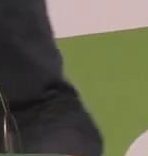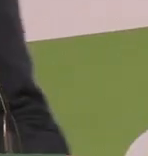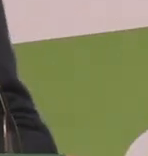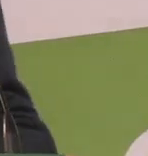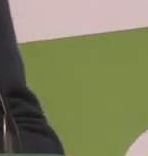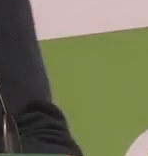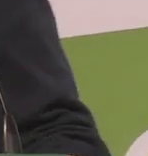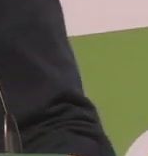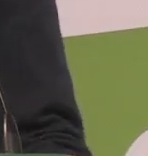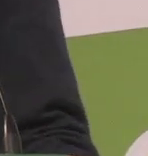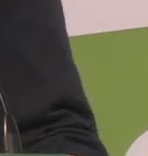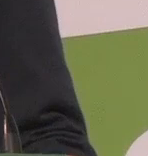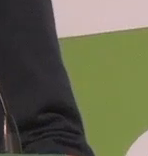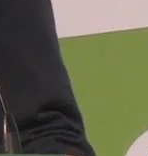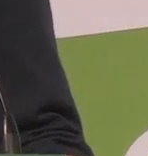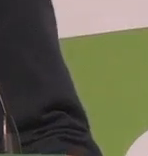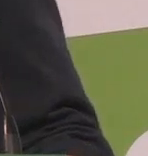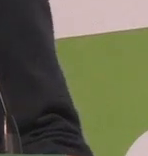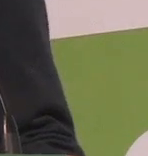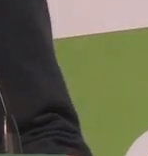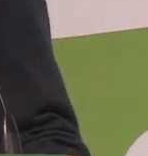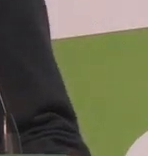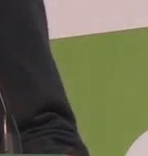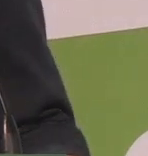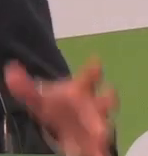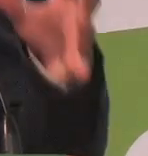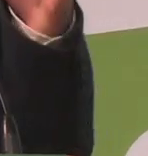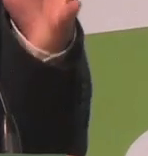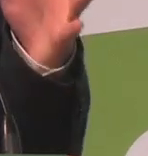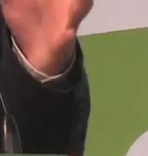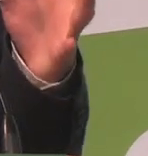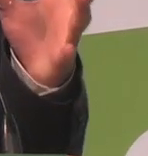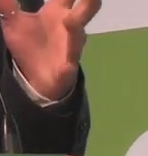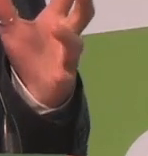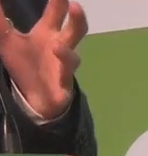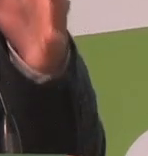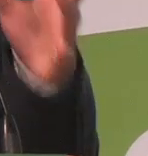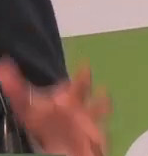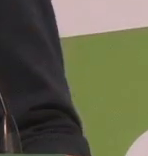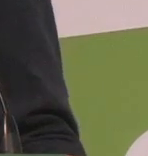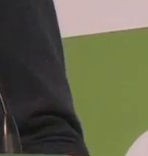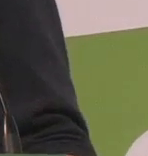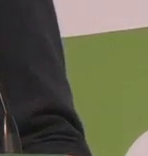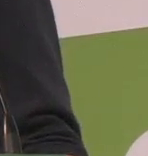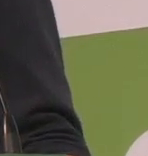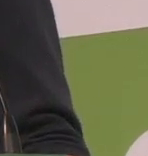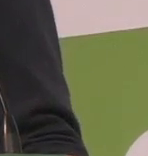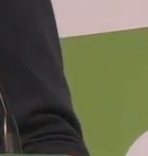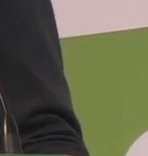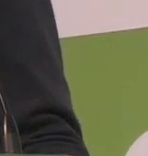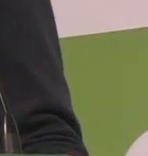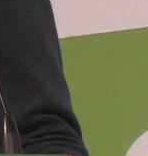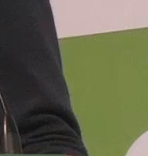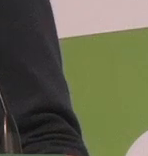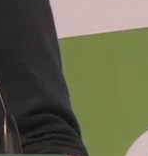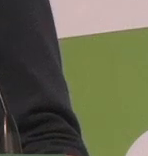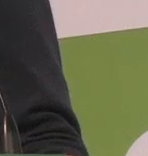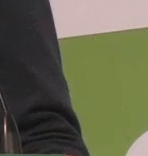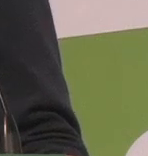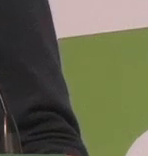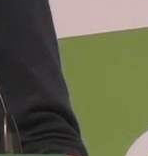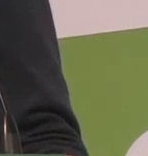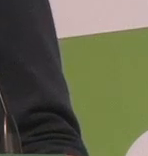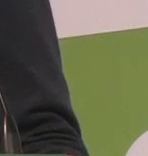diesem Landesparteirat. Bis vor einer halben Stunde war hier sozusagen noch das Herz des grünen Experimentes,